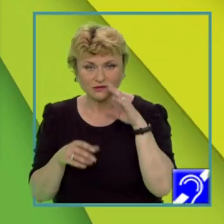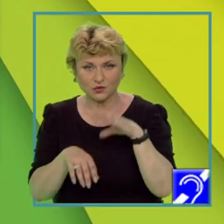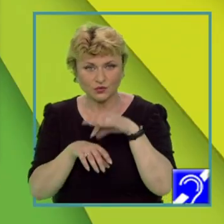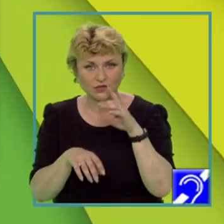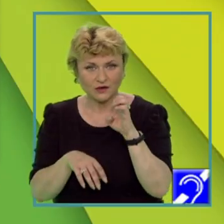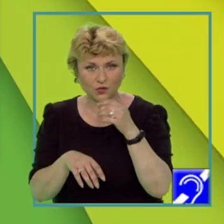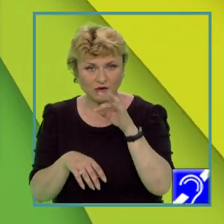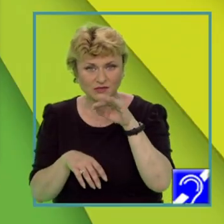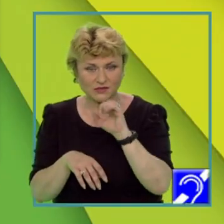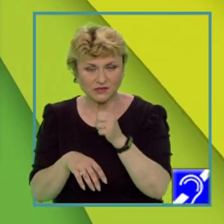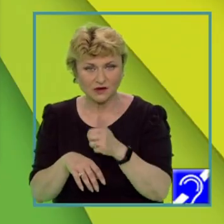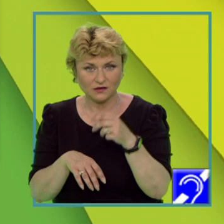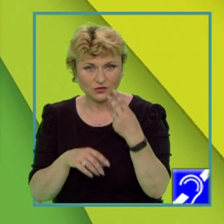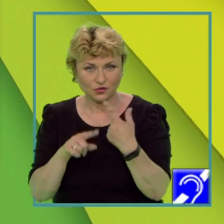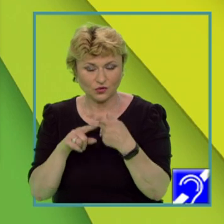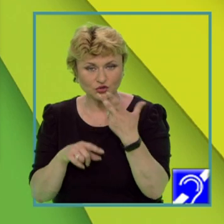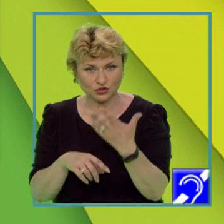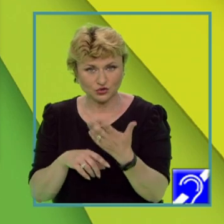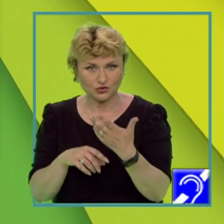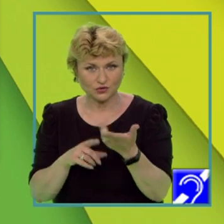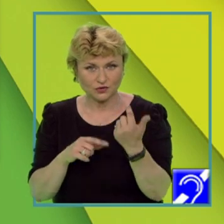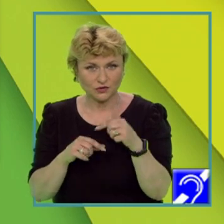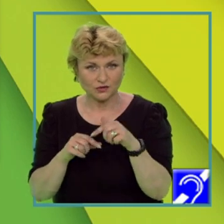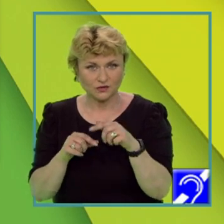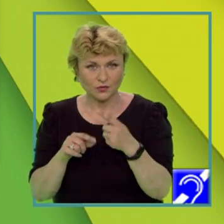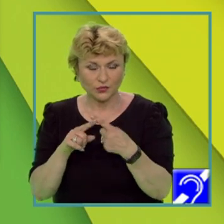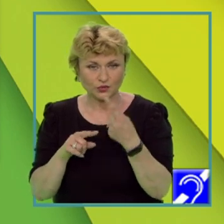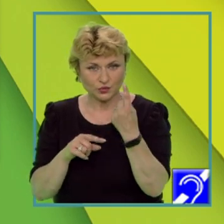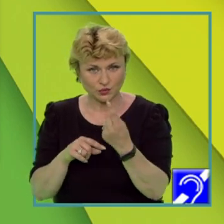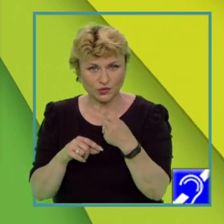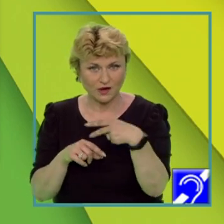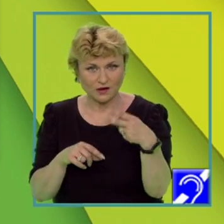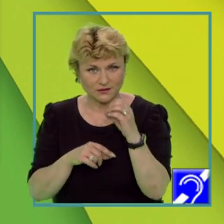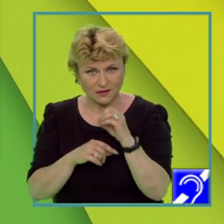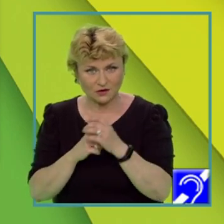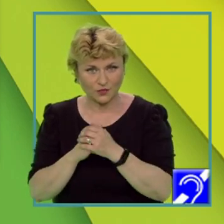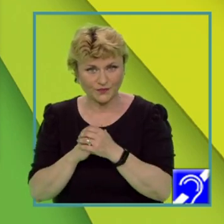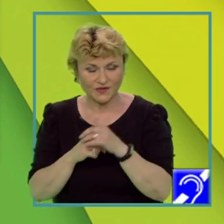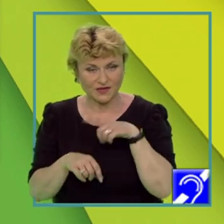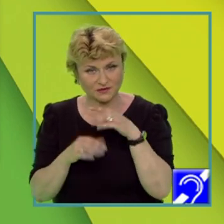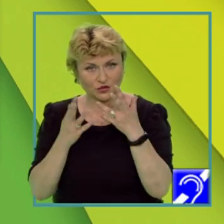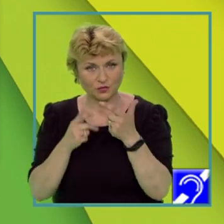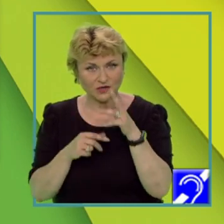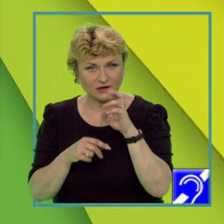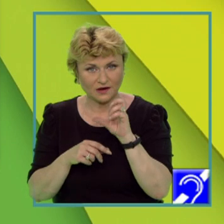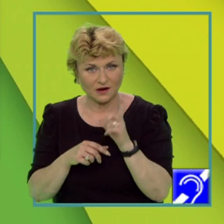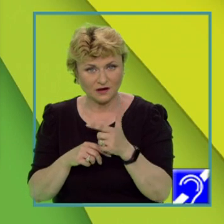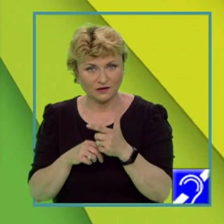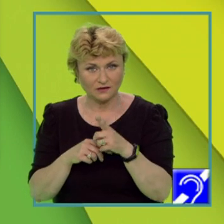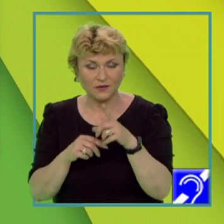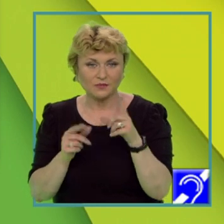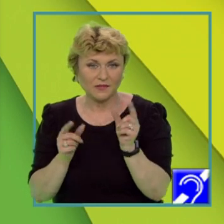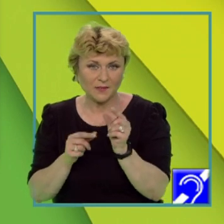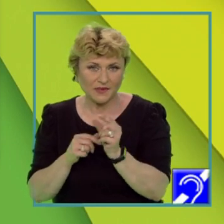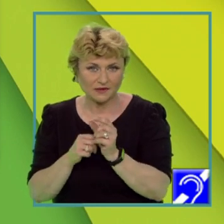ecuației 2 ori x minus m la a doua plus 1 egal cu 0 este număr real strict mai mic decât